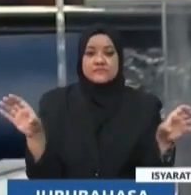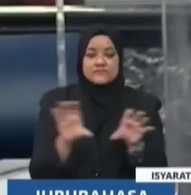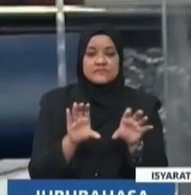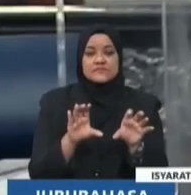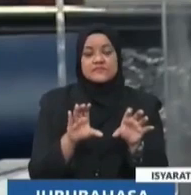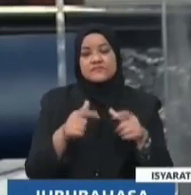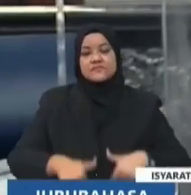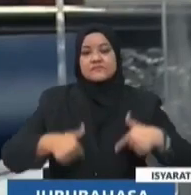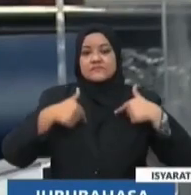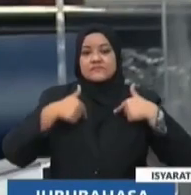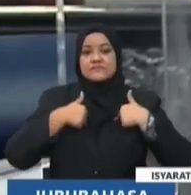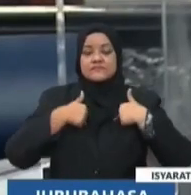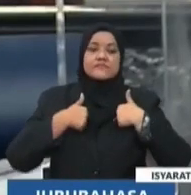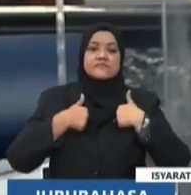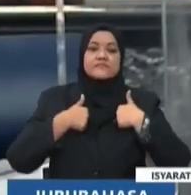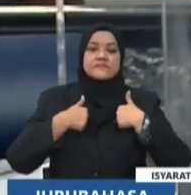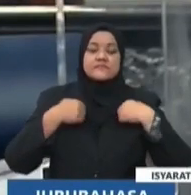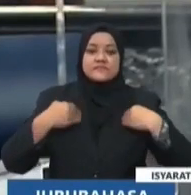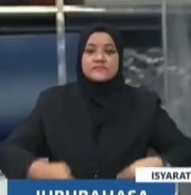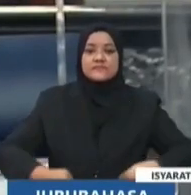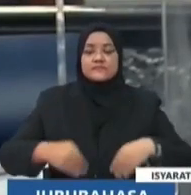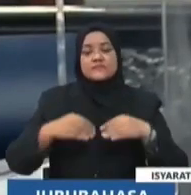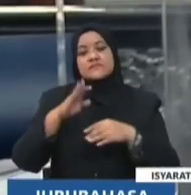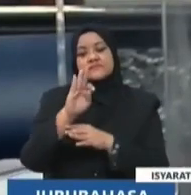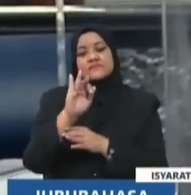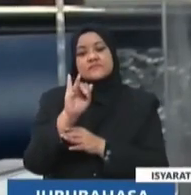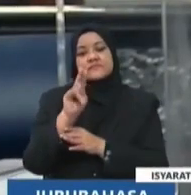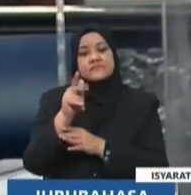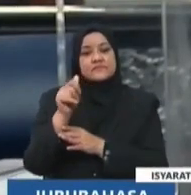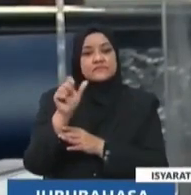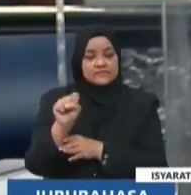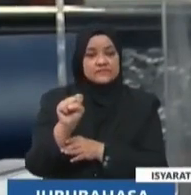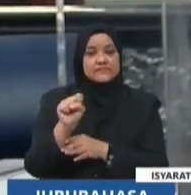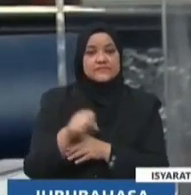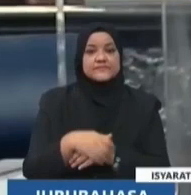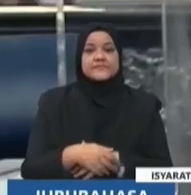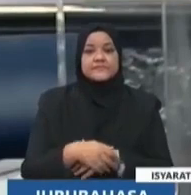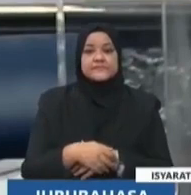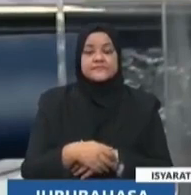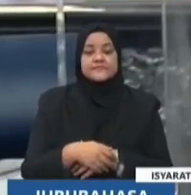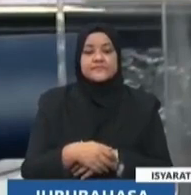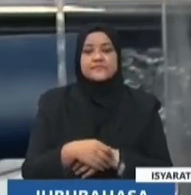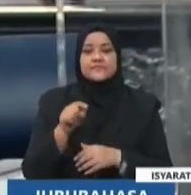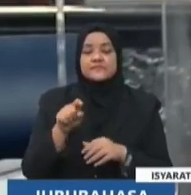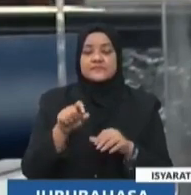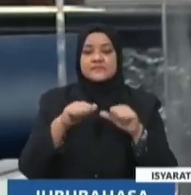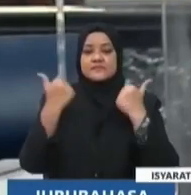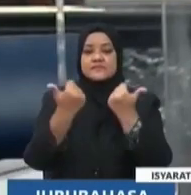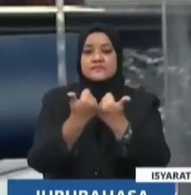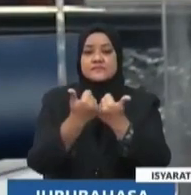dilaksanakan secara langsung oleh pihak perbadanan kemajuan film nasional Indonesia Finance itu salah satu